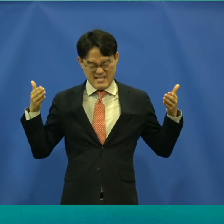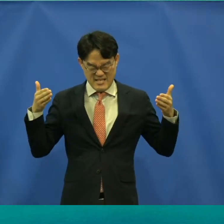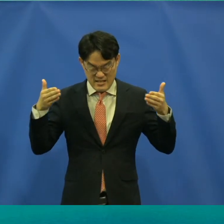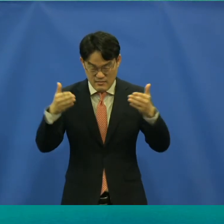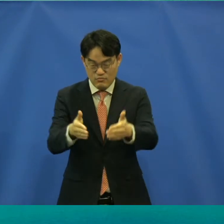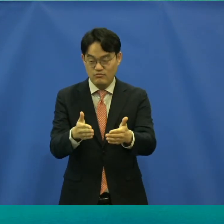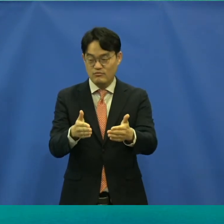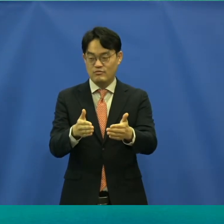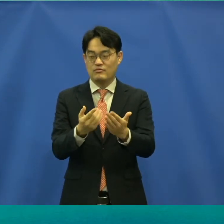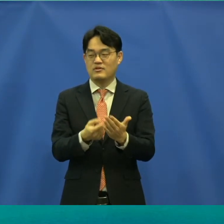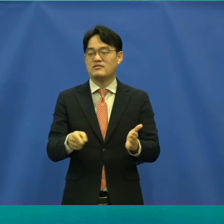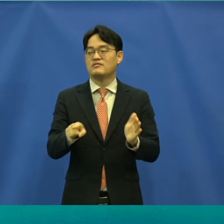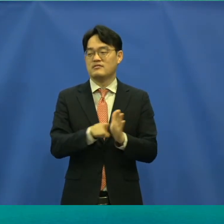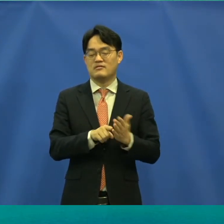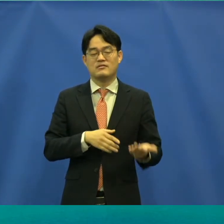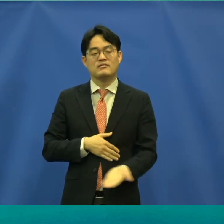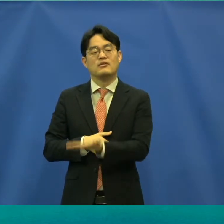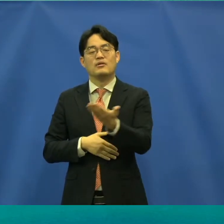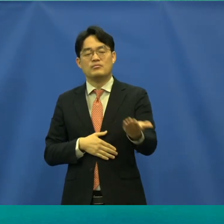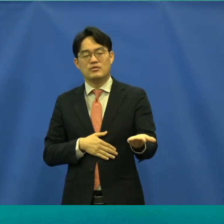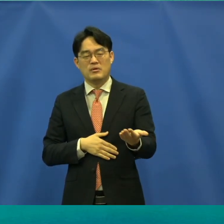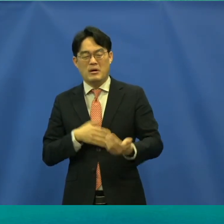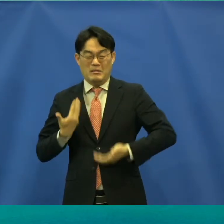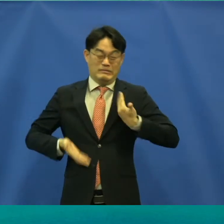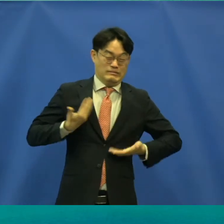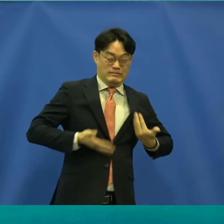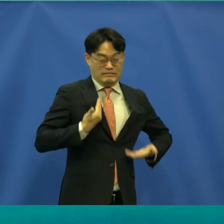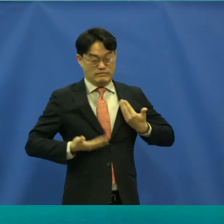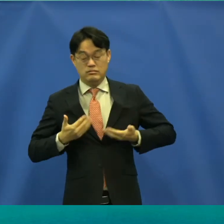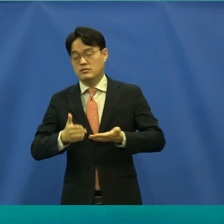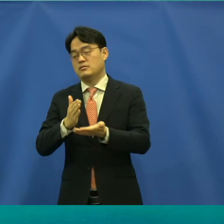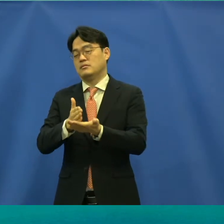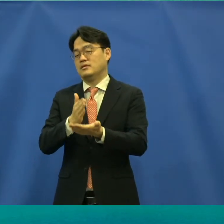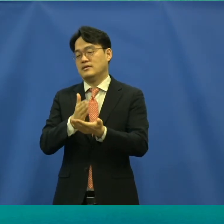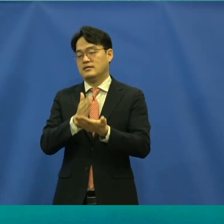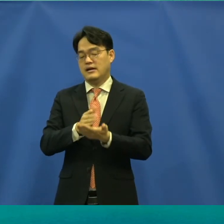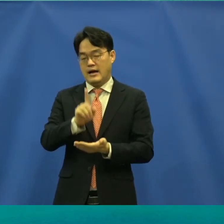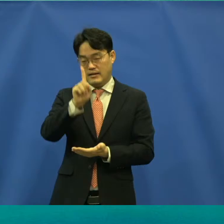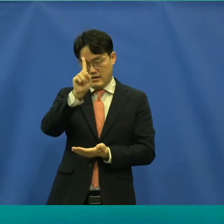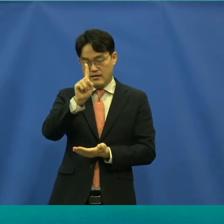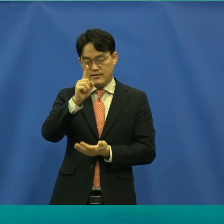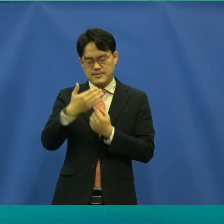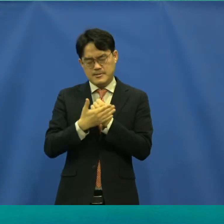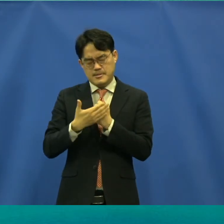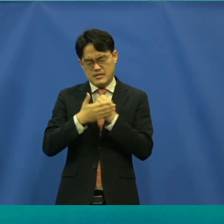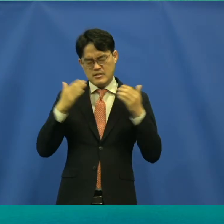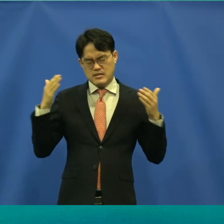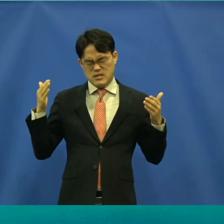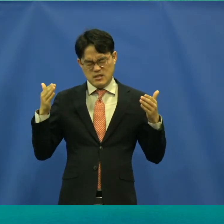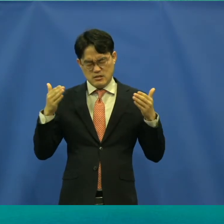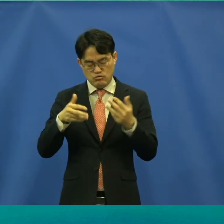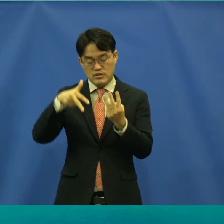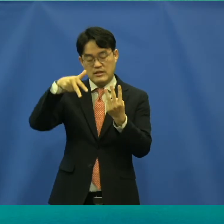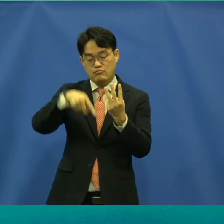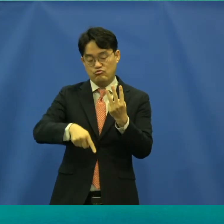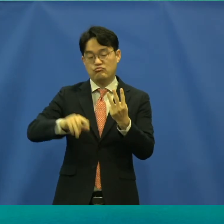많은 것들을 좀 가지치기를 하셔야 돼요. 최상의 컨디션에서 말씀을 들을 수 있기를